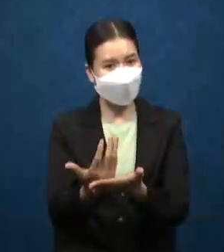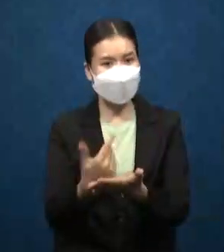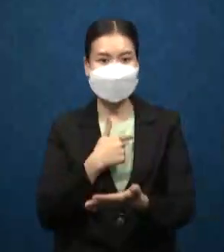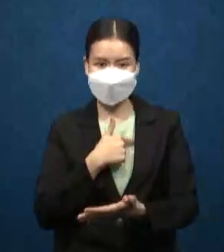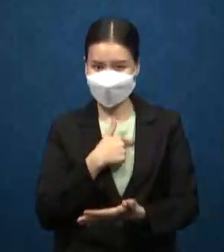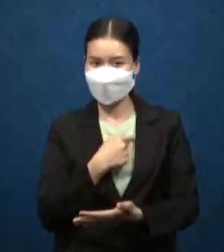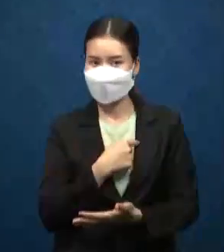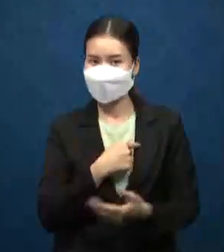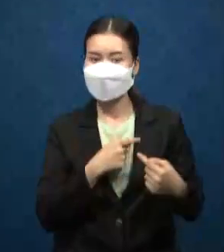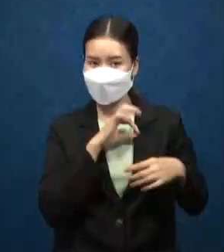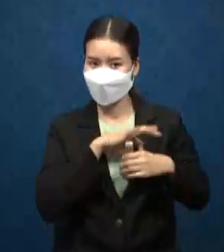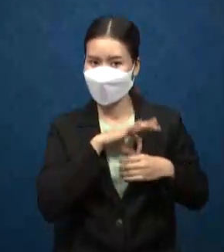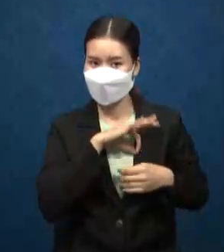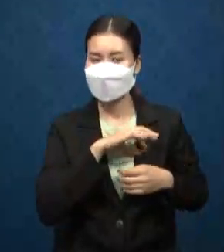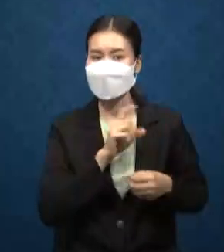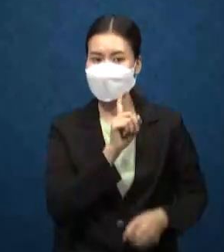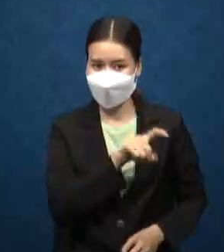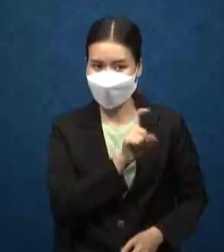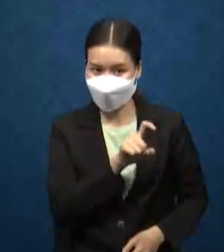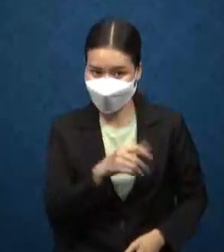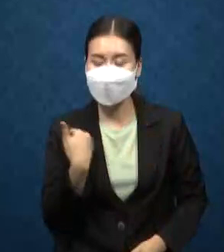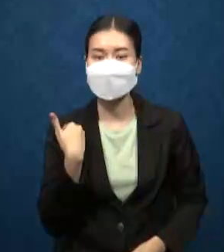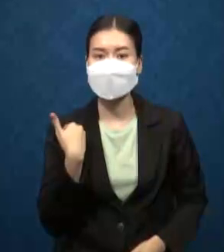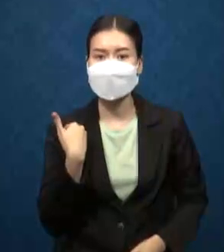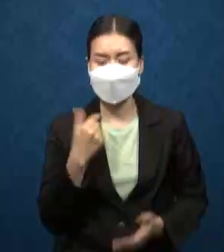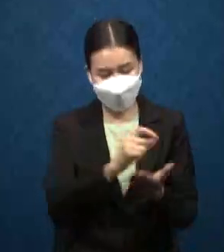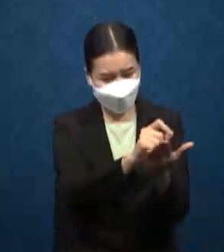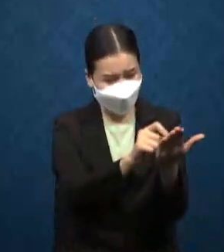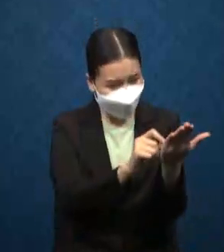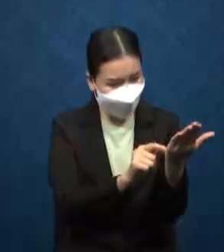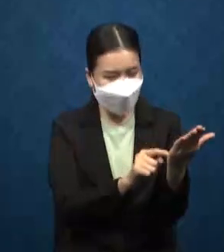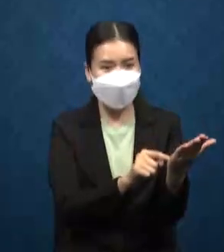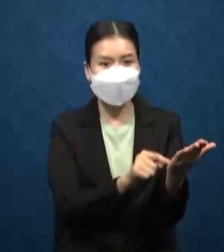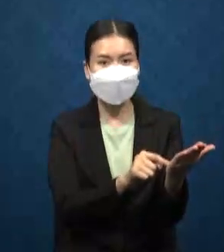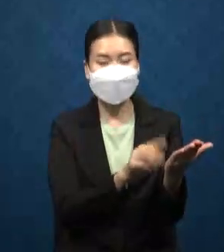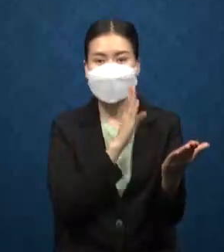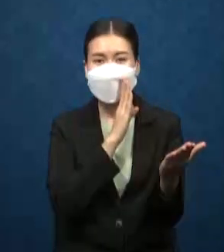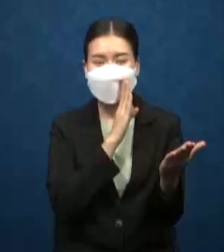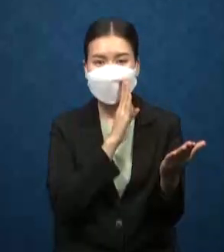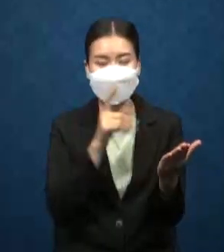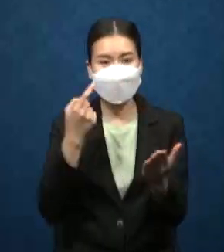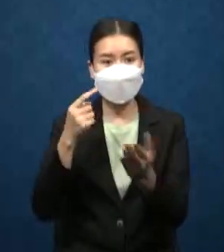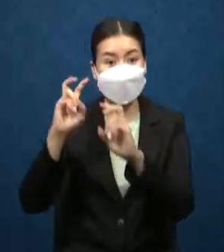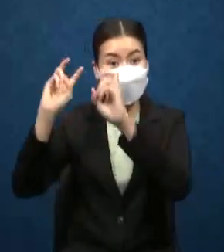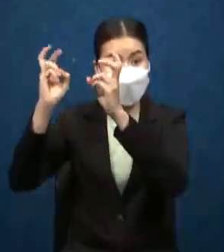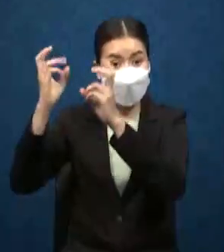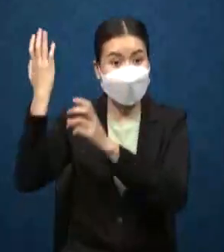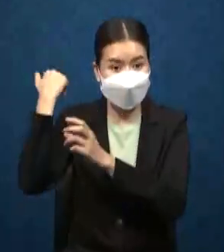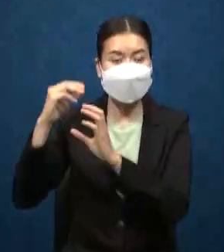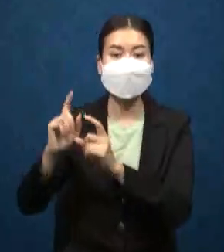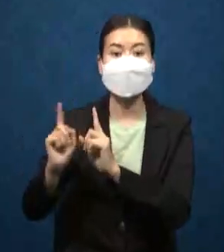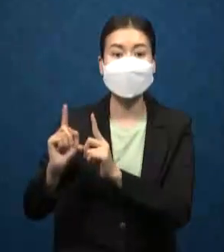ใจมีคำถามมีกรรมาธิการขึ้นมาถามถ้าเขียนแค่นี้มันก็ท่านประธานทราบไหมตอนปรัชญาที่เราคุยกันก็คือให้เป็น